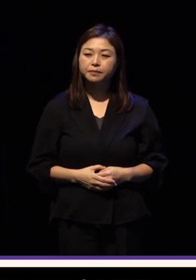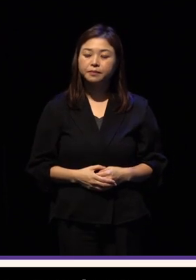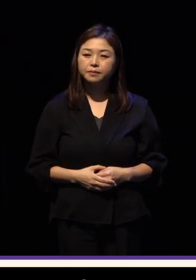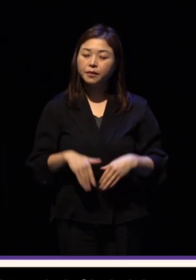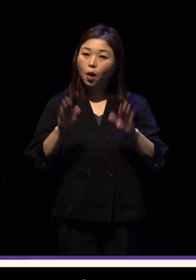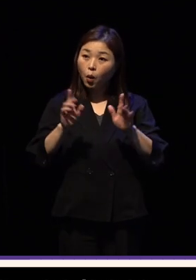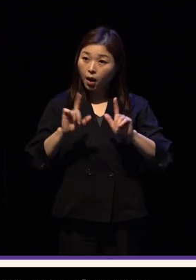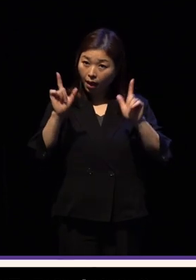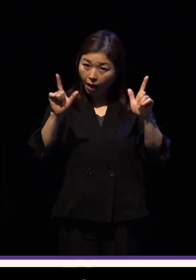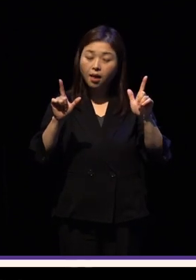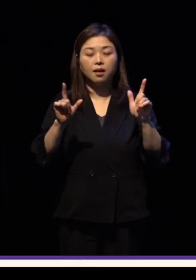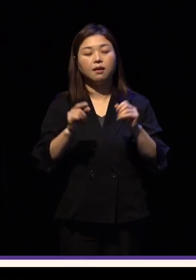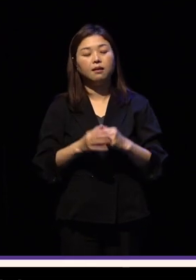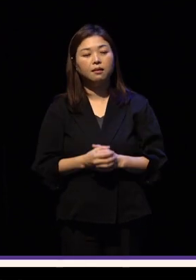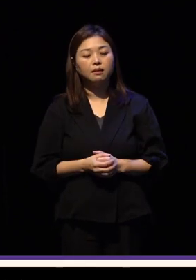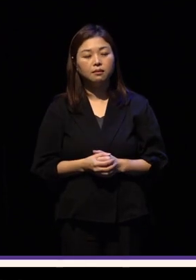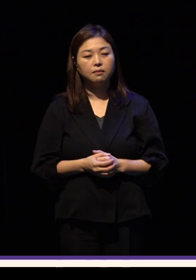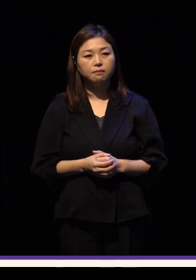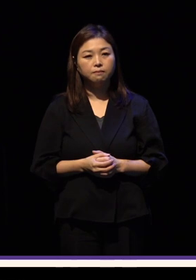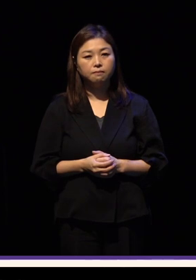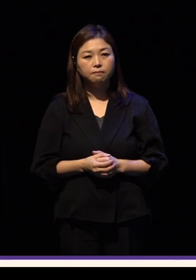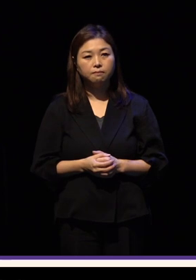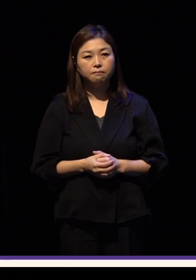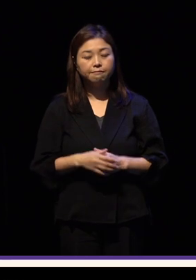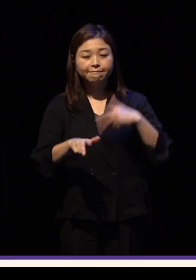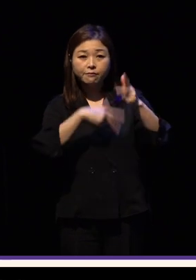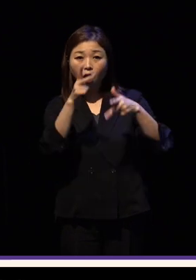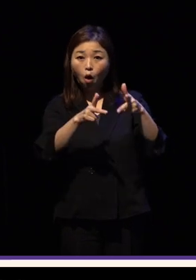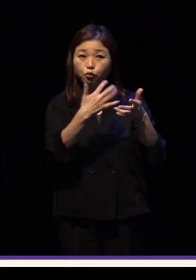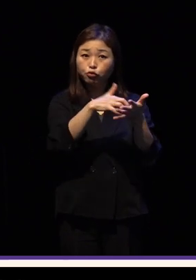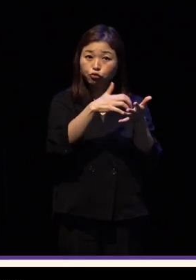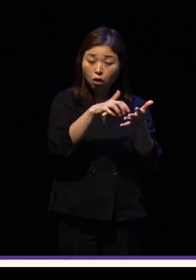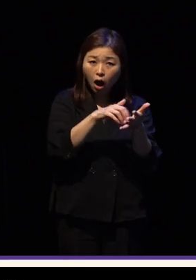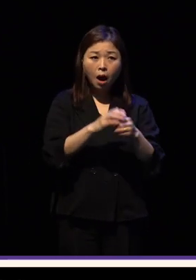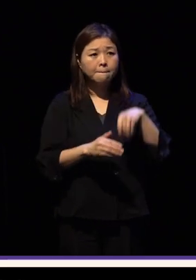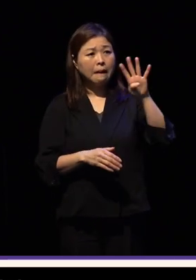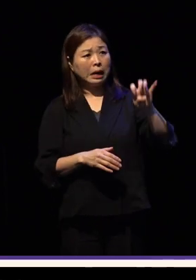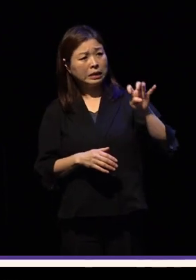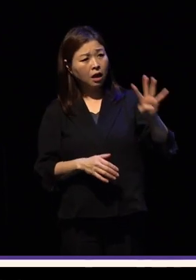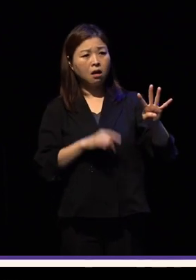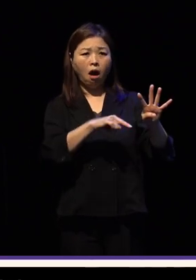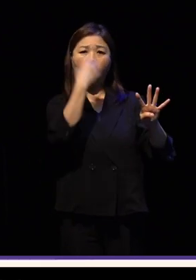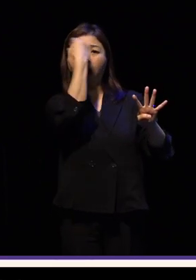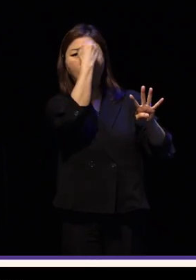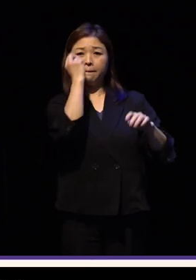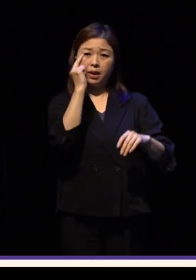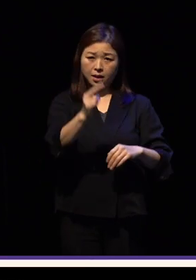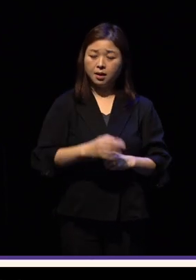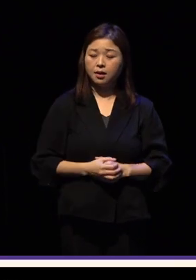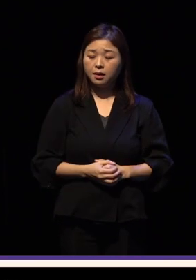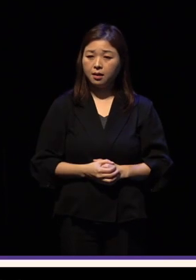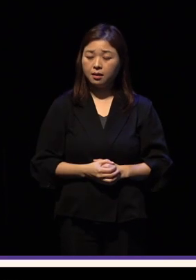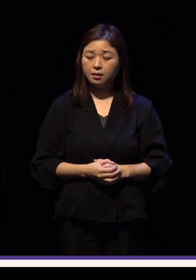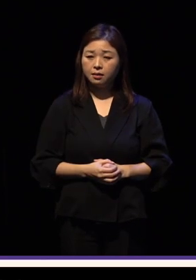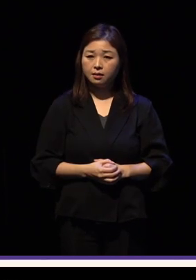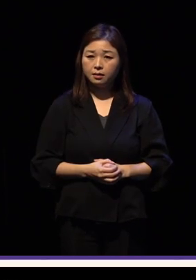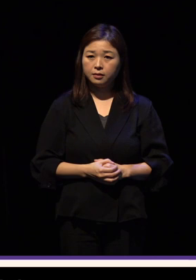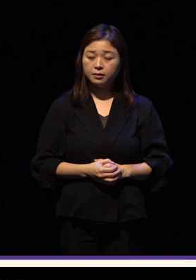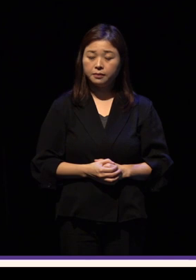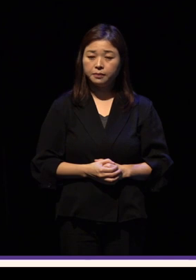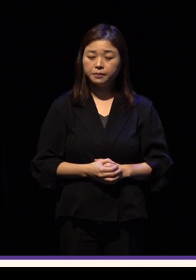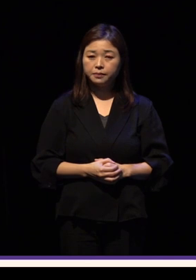올해를 기준으로 보면 사업 수가 무려 44개나 됩니다. 그런데